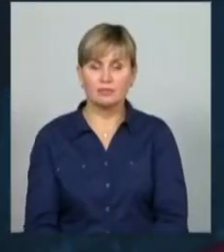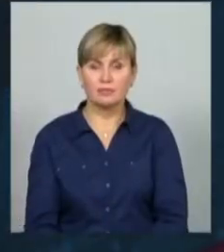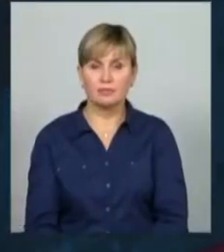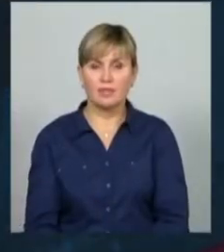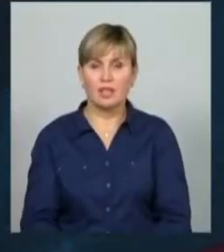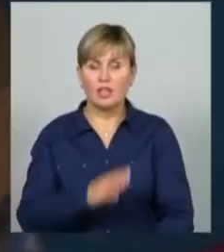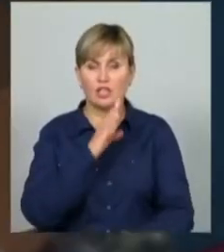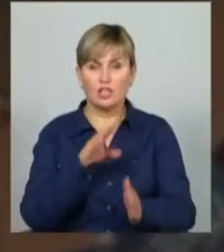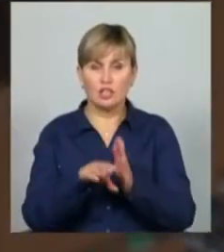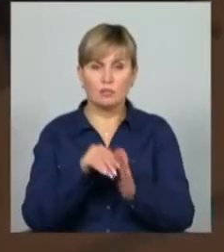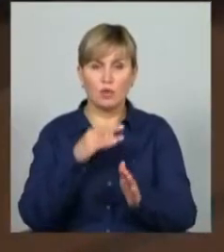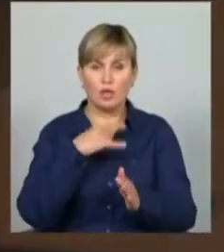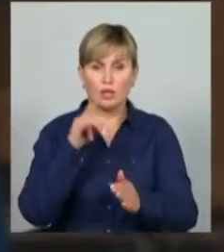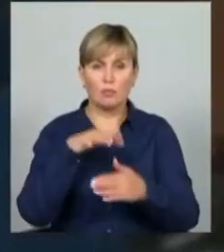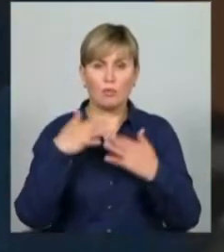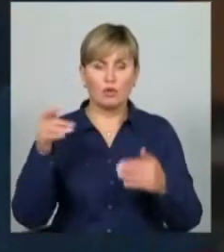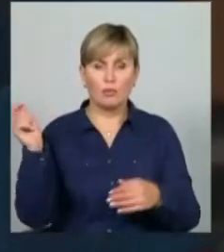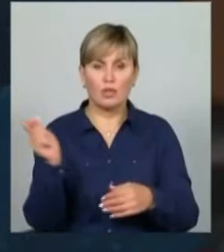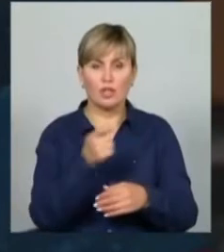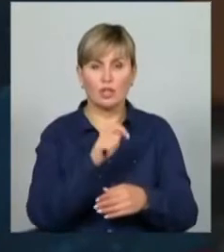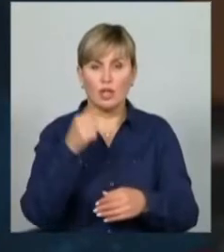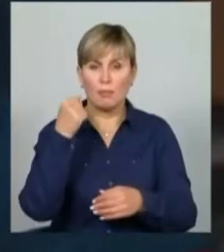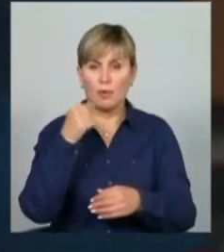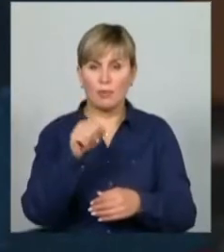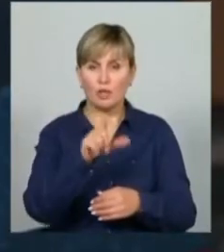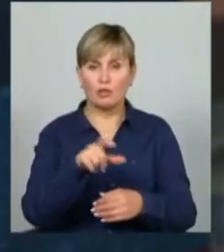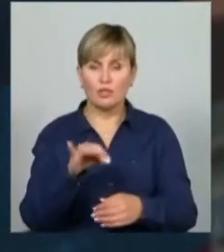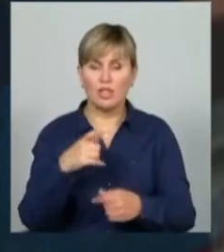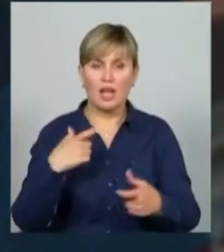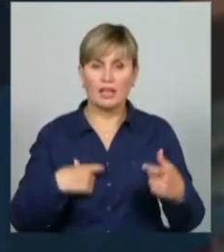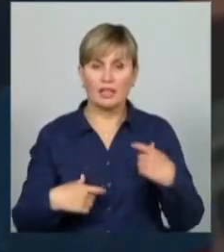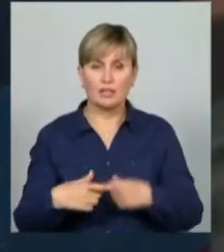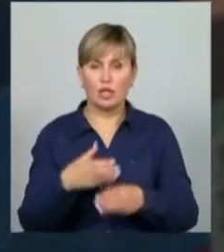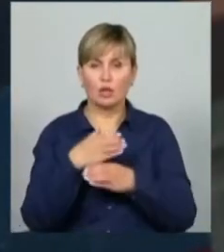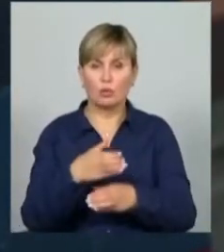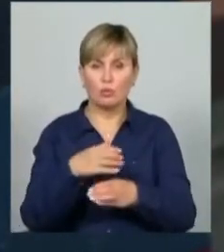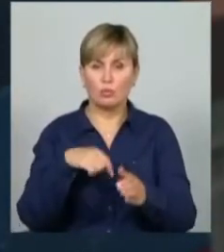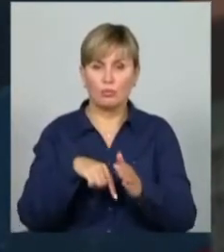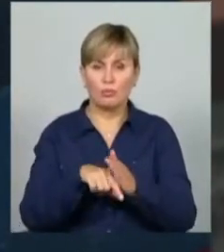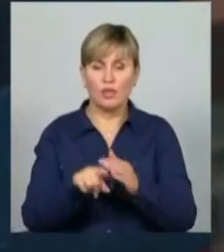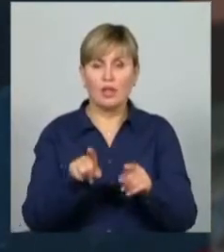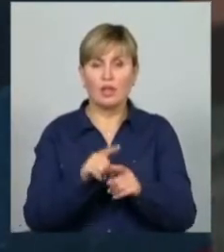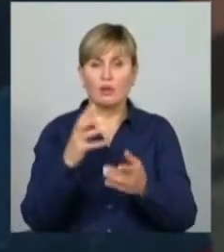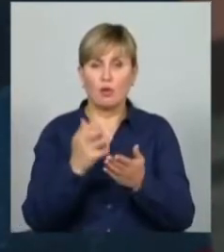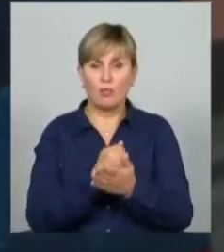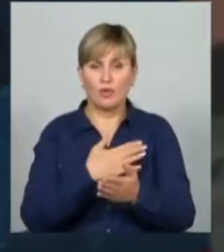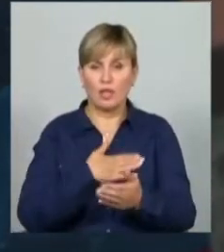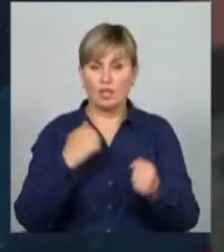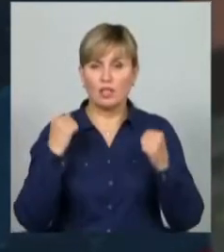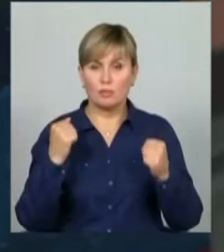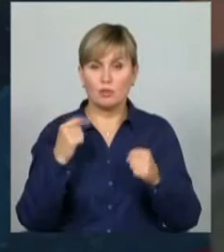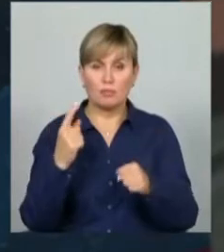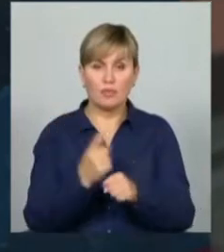Женская сборная Казахстана по большому теннису победила соперниц из Аргентины на Кубке Билли Джин Кинг. Таким образом, наши